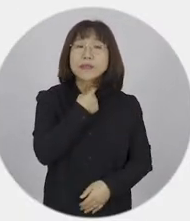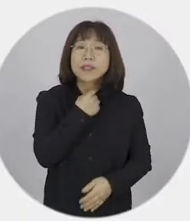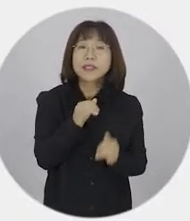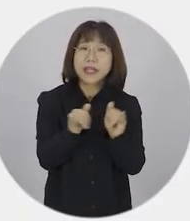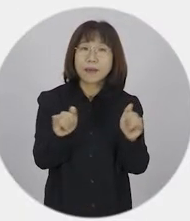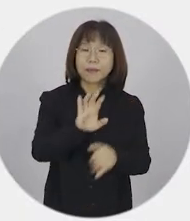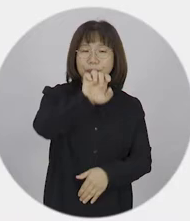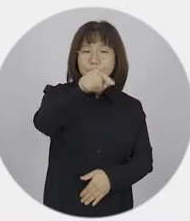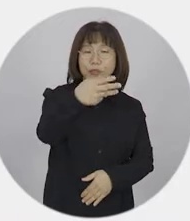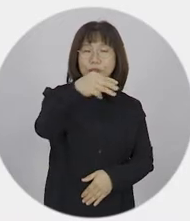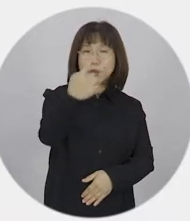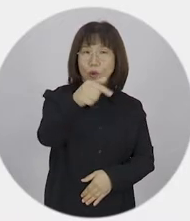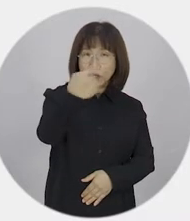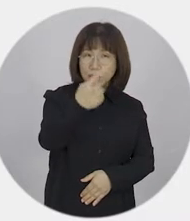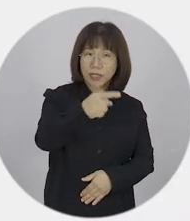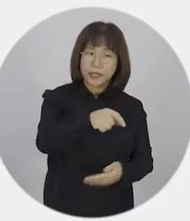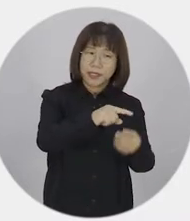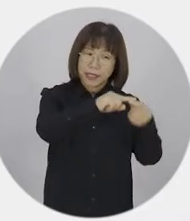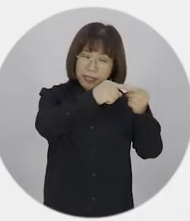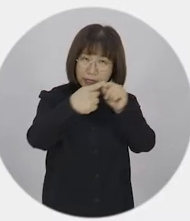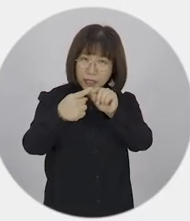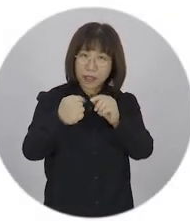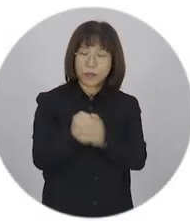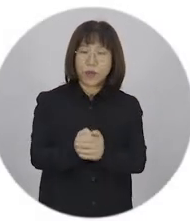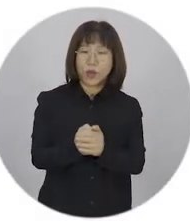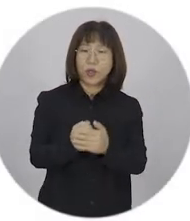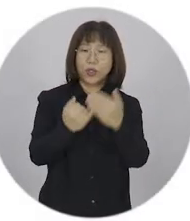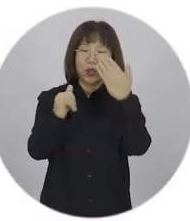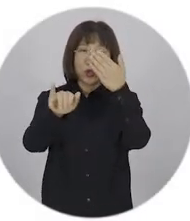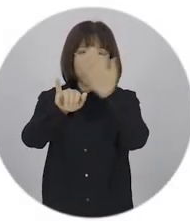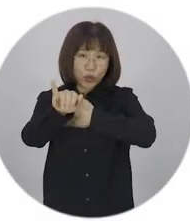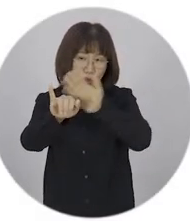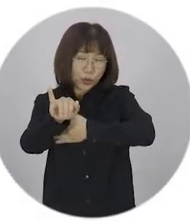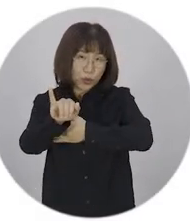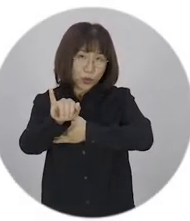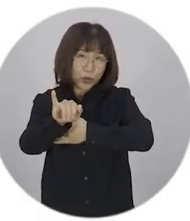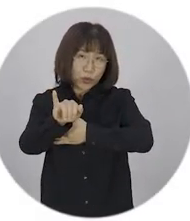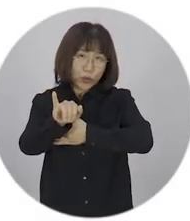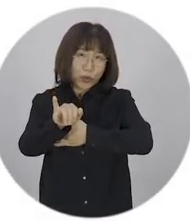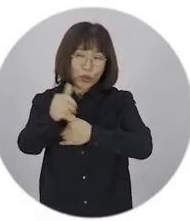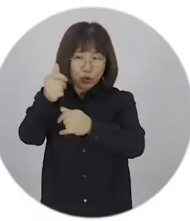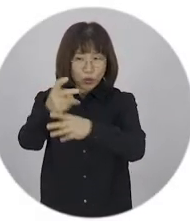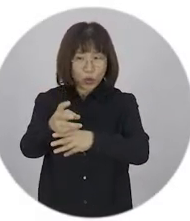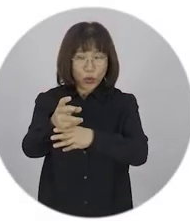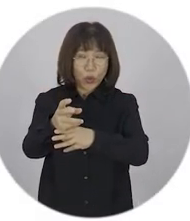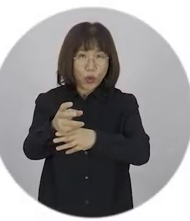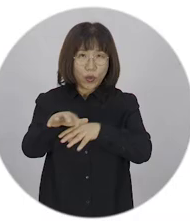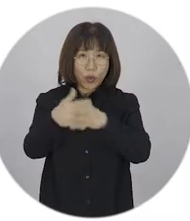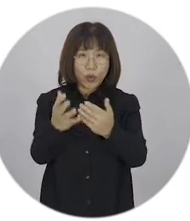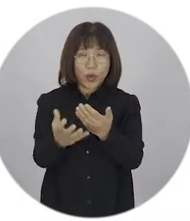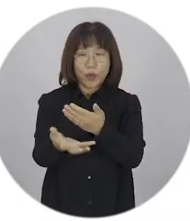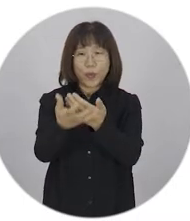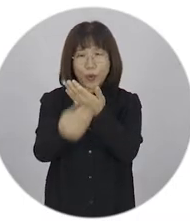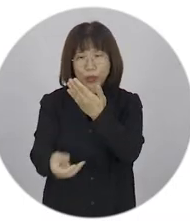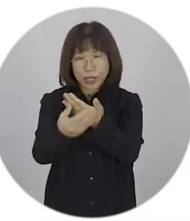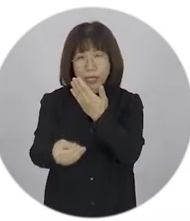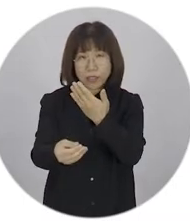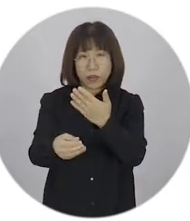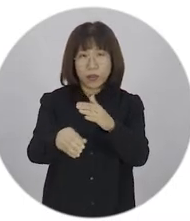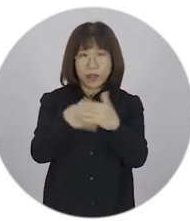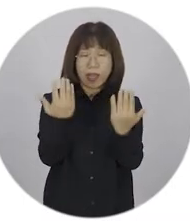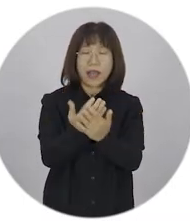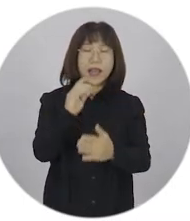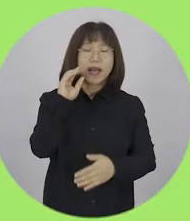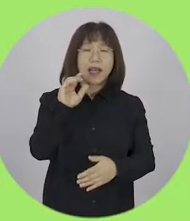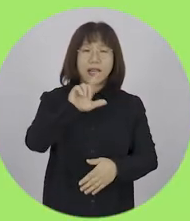개인 블로그에 작성한 글이나 유튜브 영상 주소를 복사해 강서구청 문화관광 블로그 우측 상단